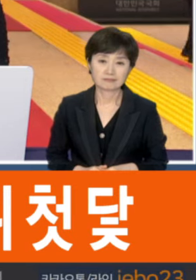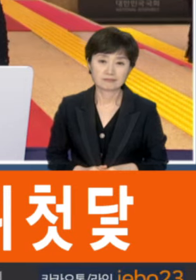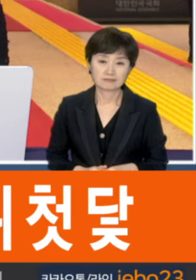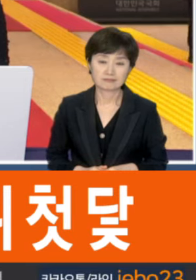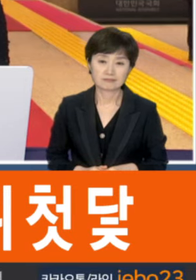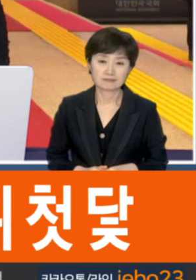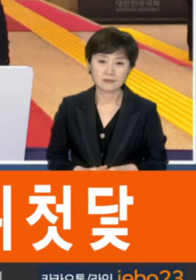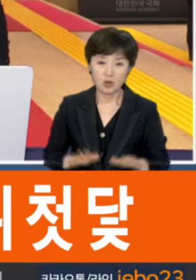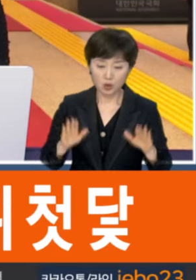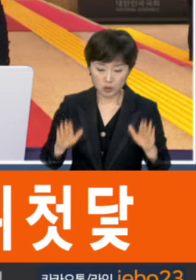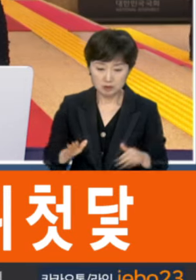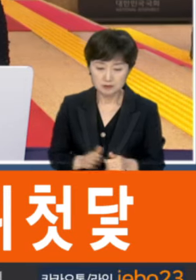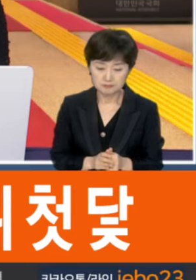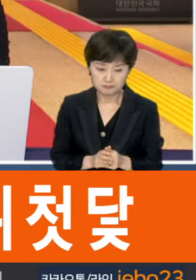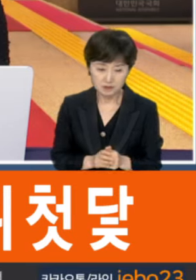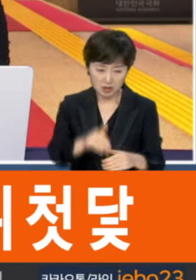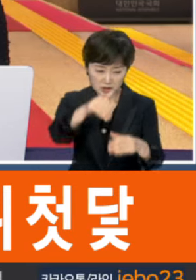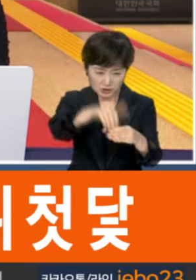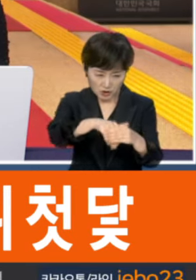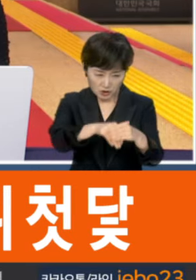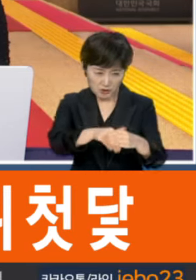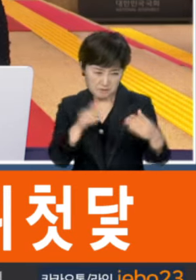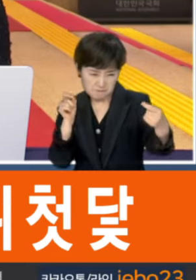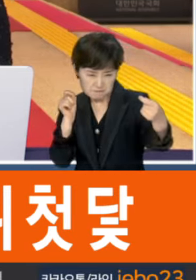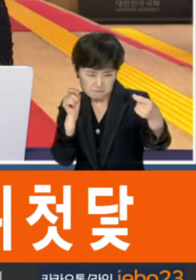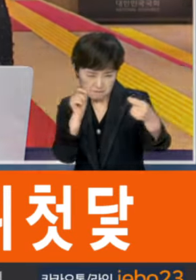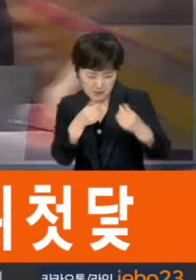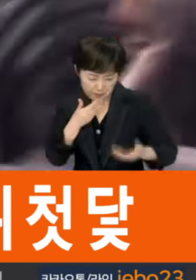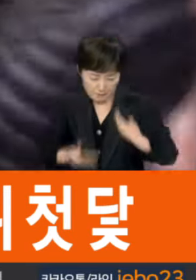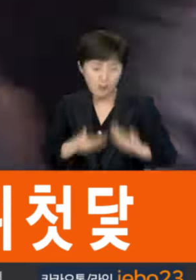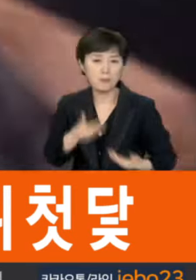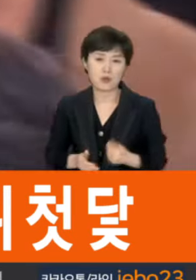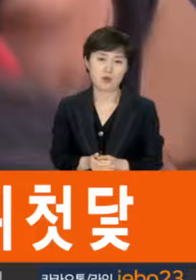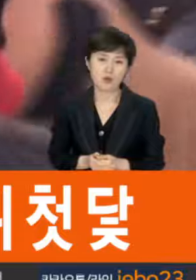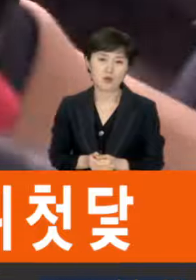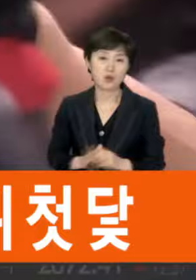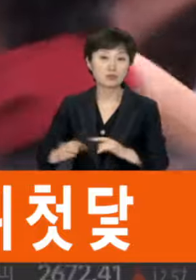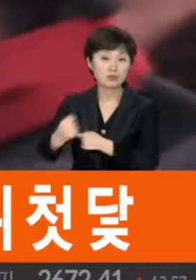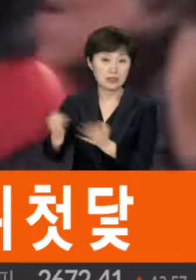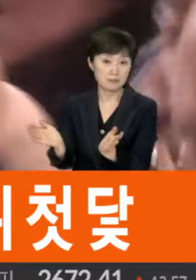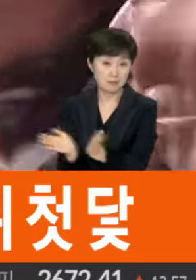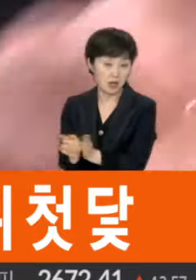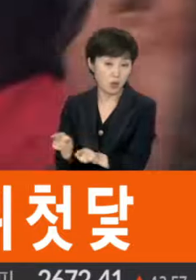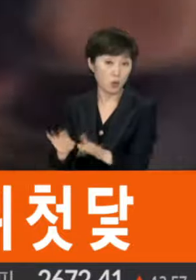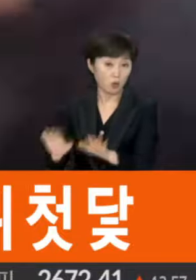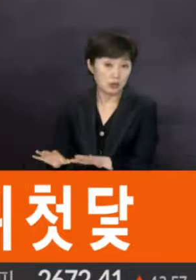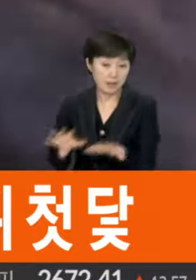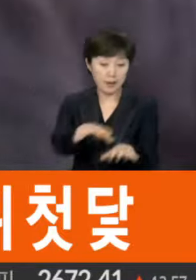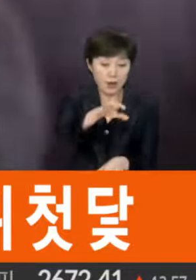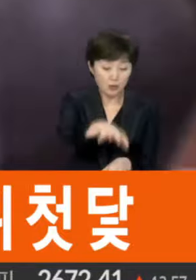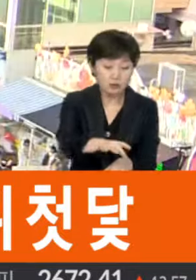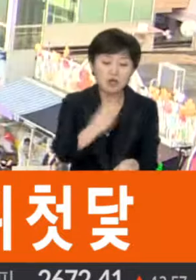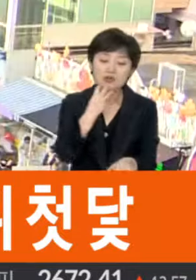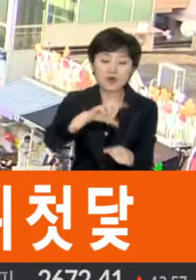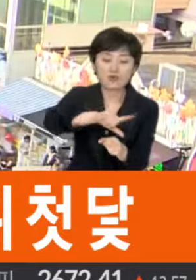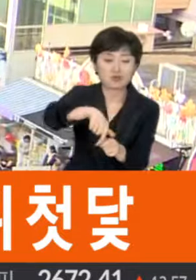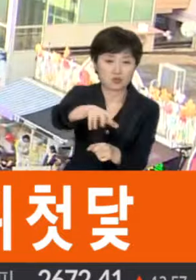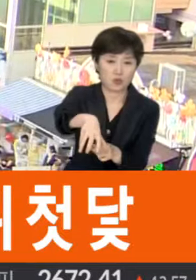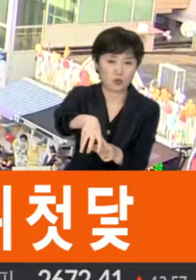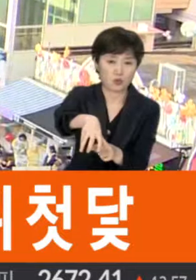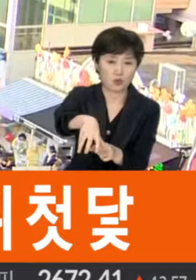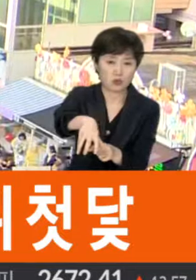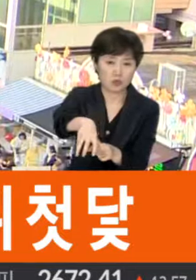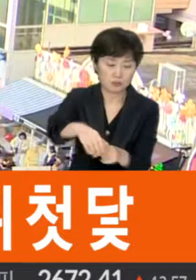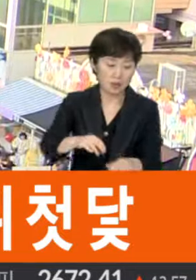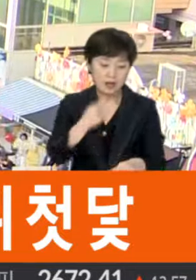네, 여야 모두 본선거 채비를 위해 숨가쁘게 움직이고 있습니다. 국민의힘은 험지인 수도권에 공을 들이고 있고 내홍